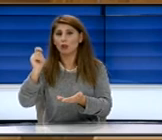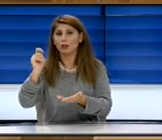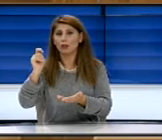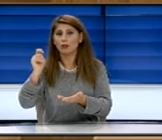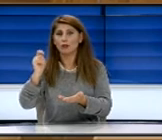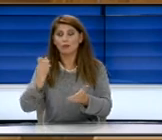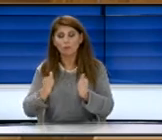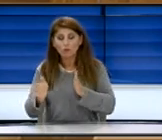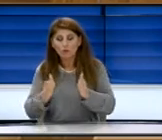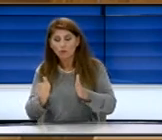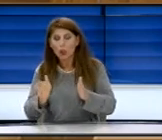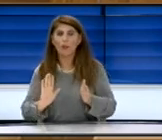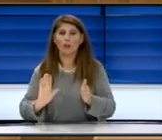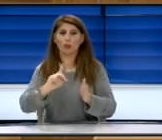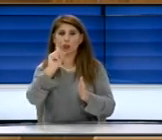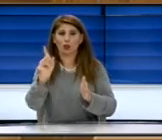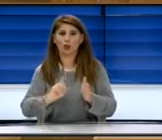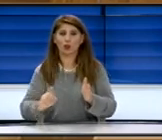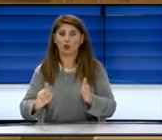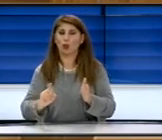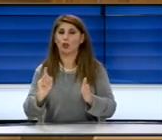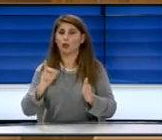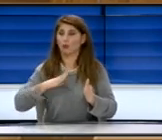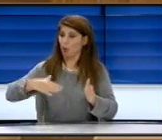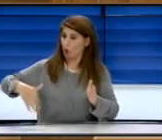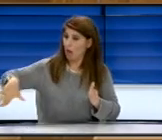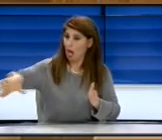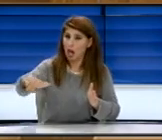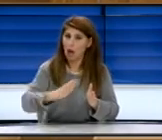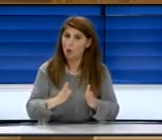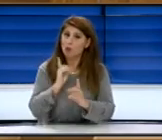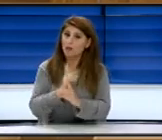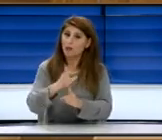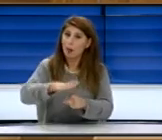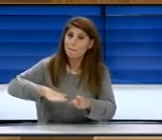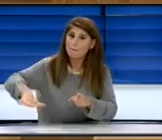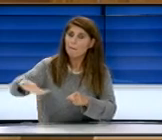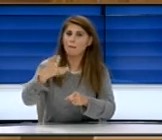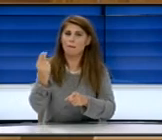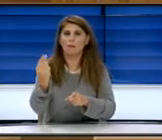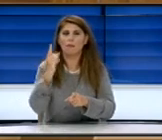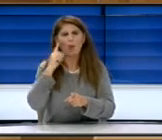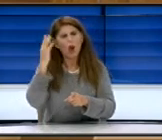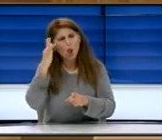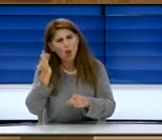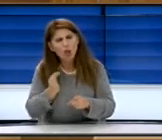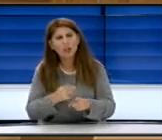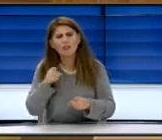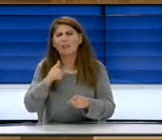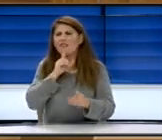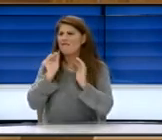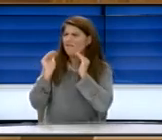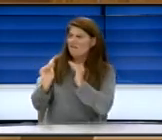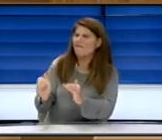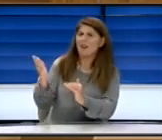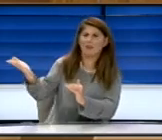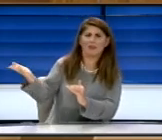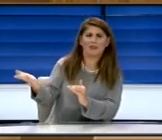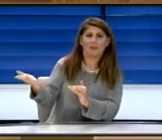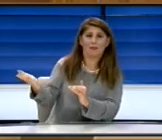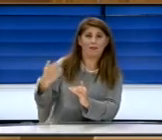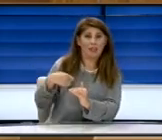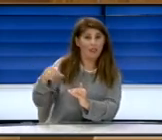τη ζωή του λαού, ειδικά στο πεδίο της οικονομίας. Και είναι πάρα πολύ λογικό αυτό, γιατί τέτοιοι είστε.